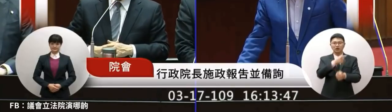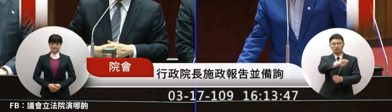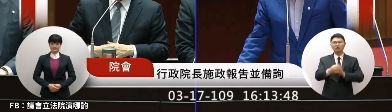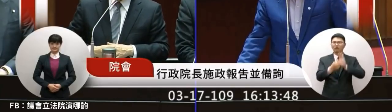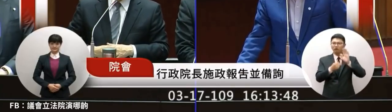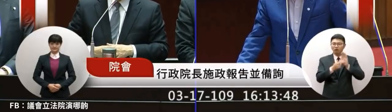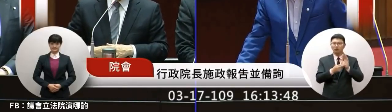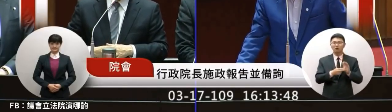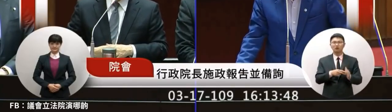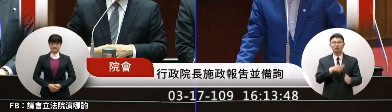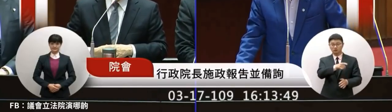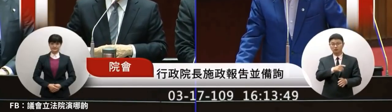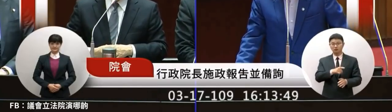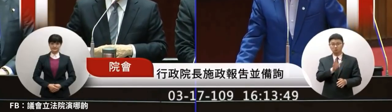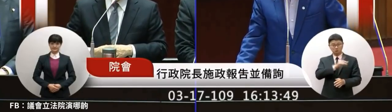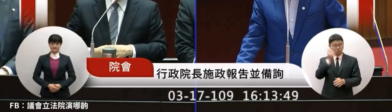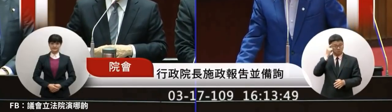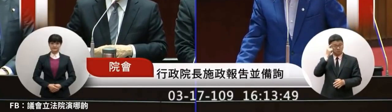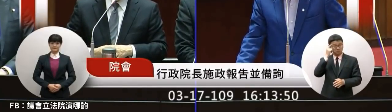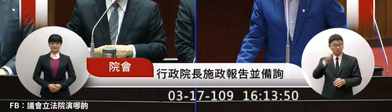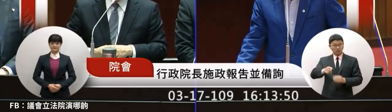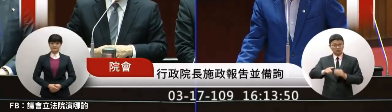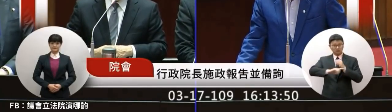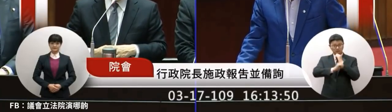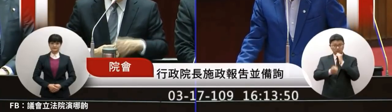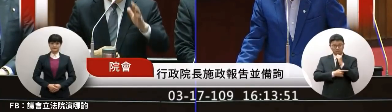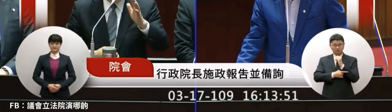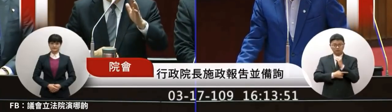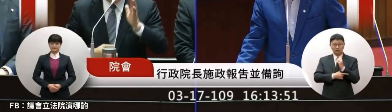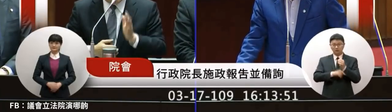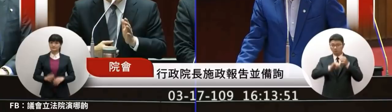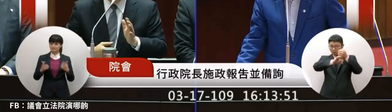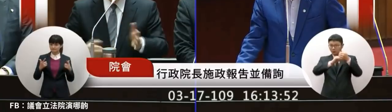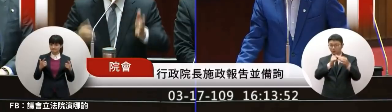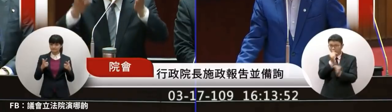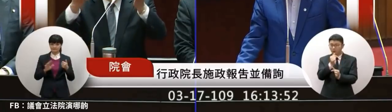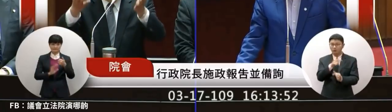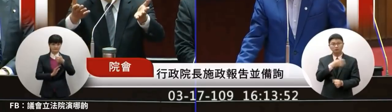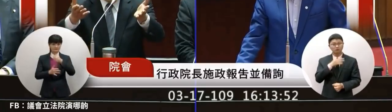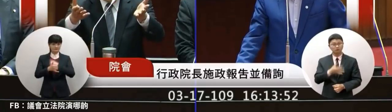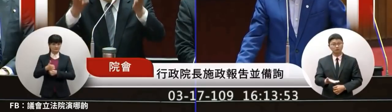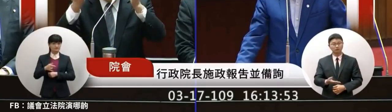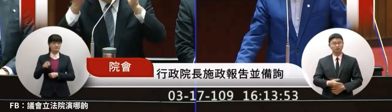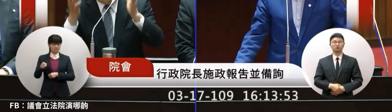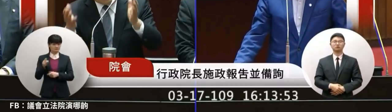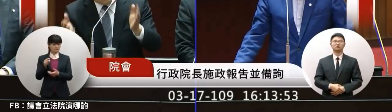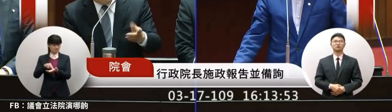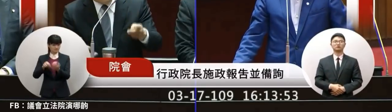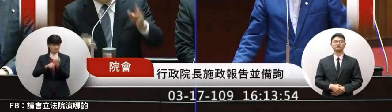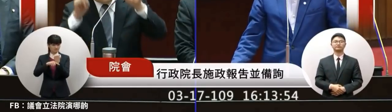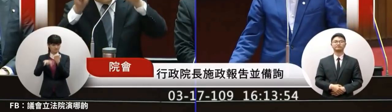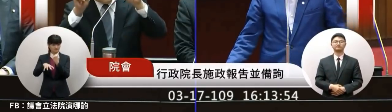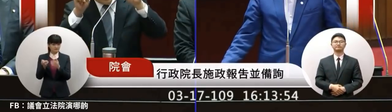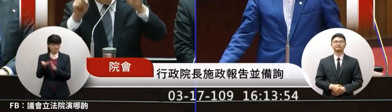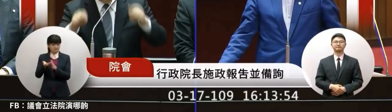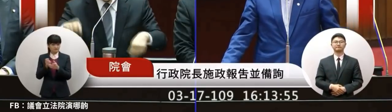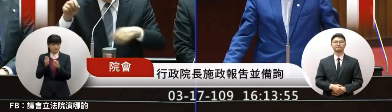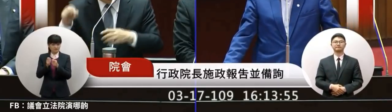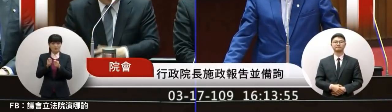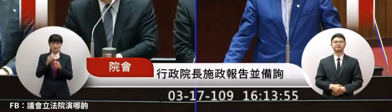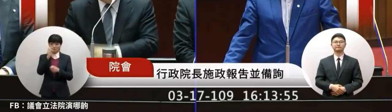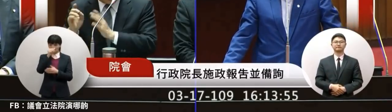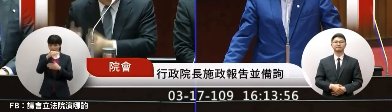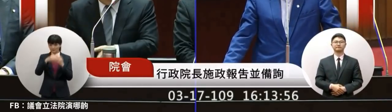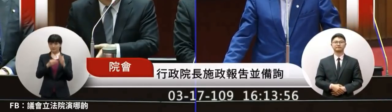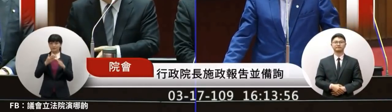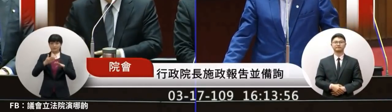这样子机会让你来讲，你们不想去完善这样子法律的命令吗？ 不是委员。 会院刚刚通过的特别条例第七条，